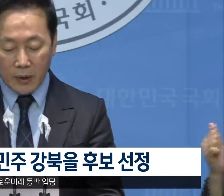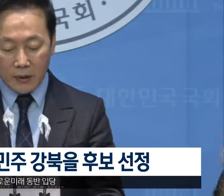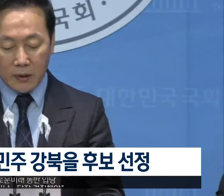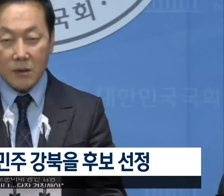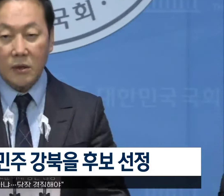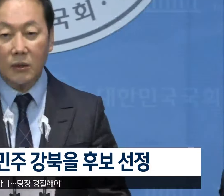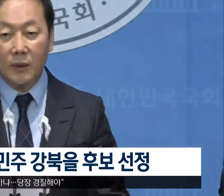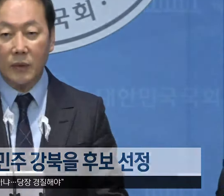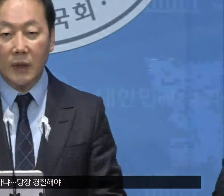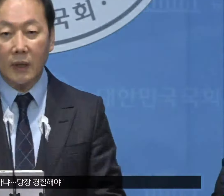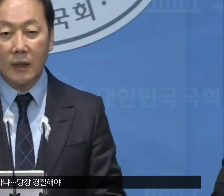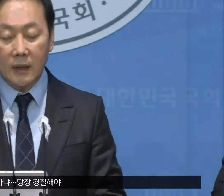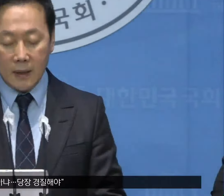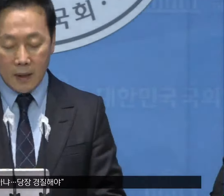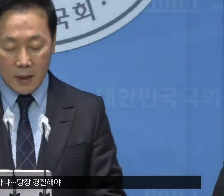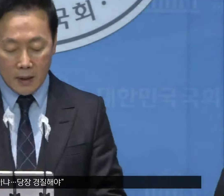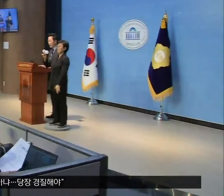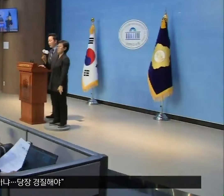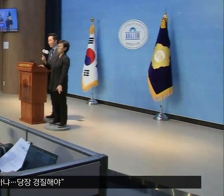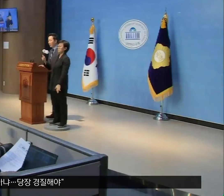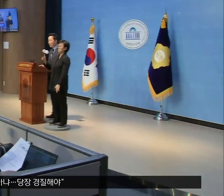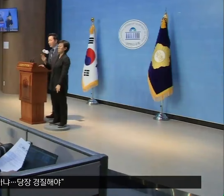새 후보를 정하기로 했습니다.